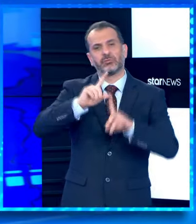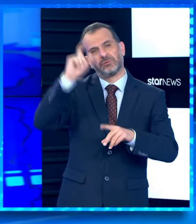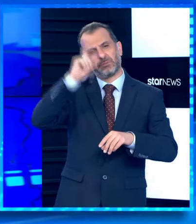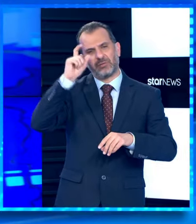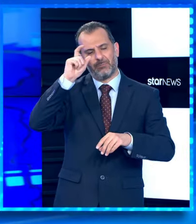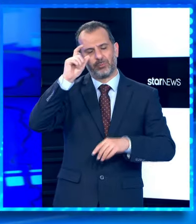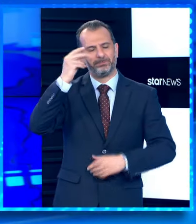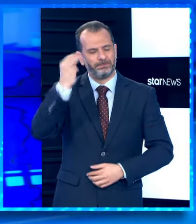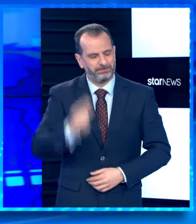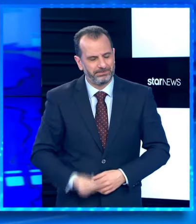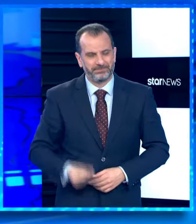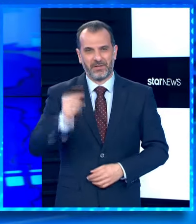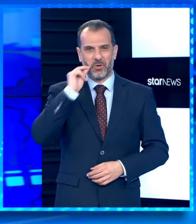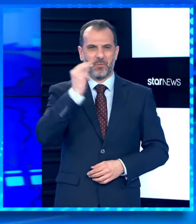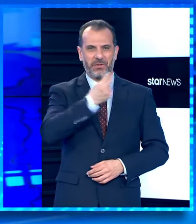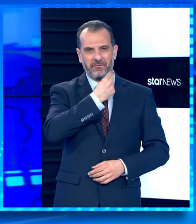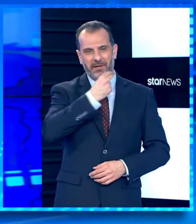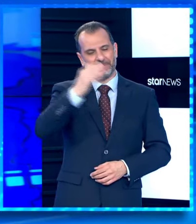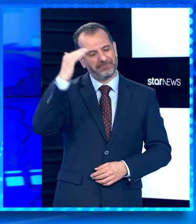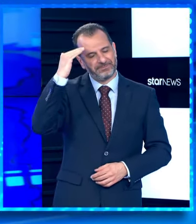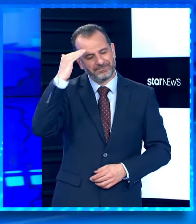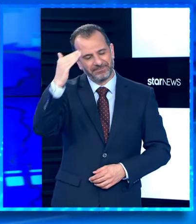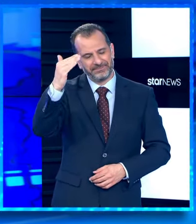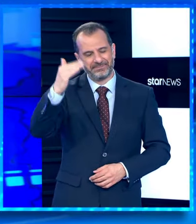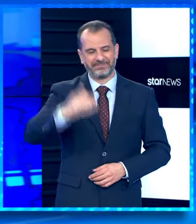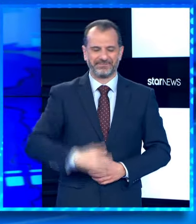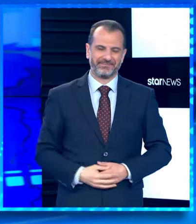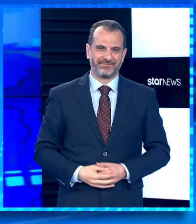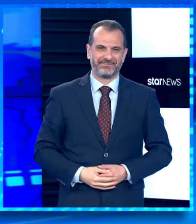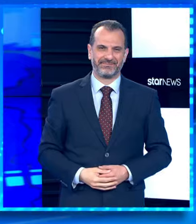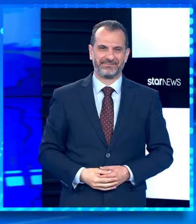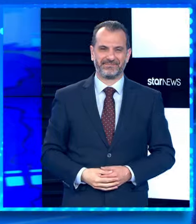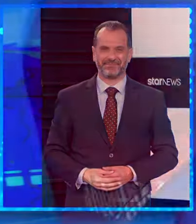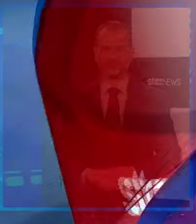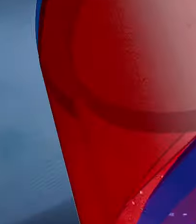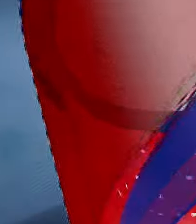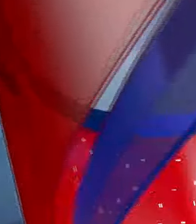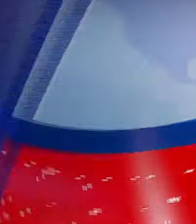Λάμπρου. Κυρίες και κύριοι, καλό και χαρούμενο απόγευμα να έχετε. Γεια σας.